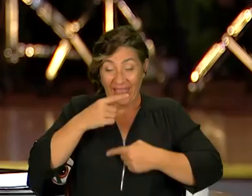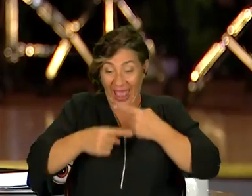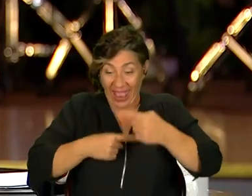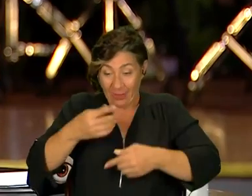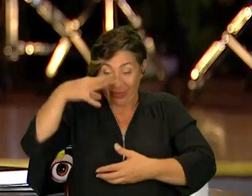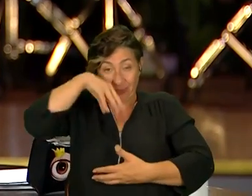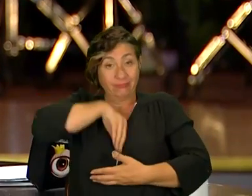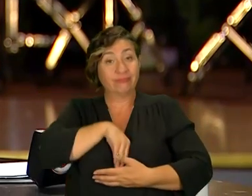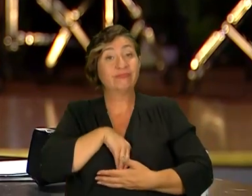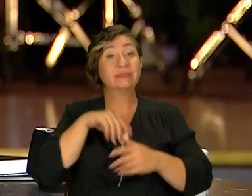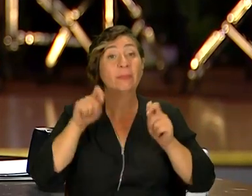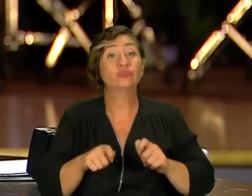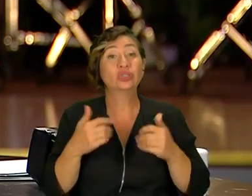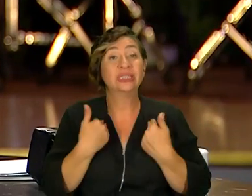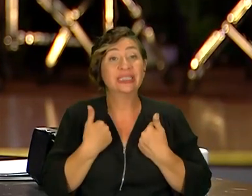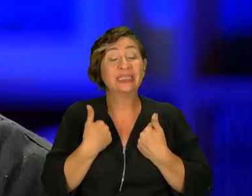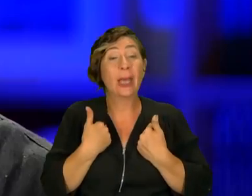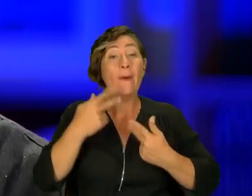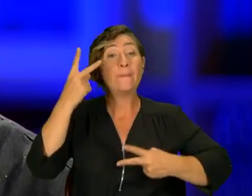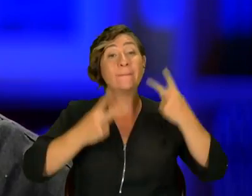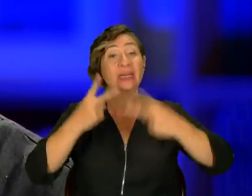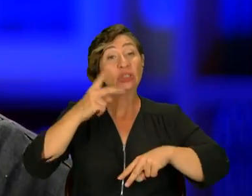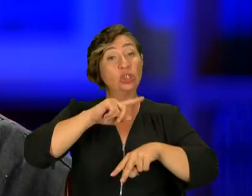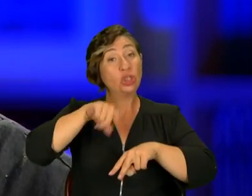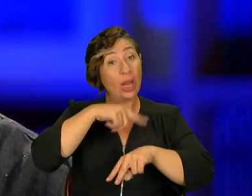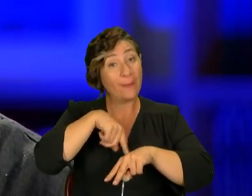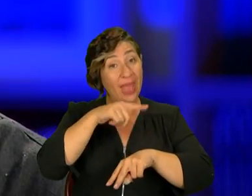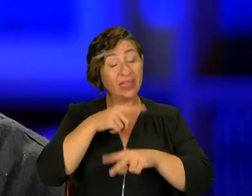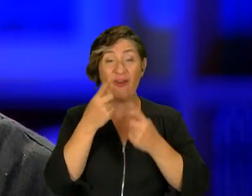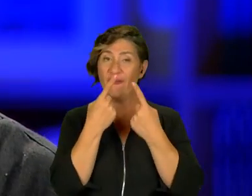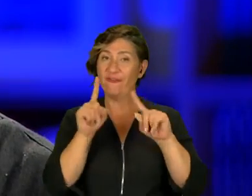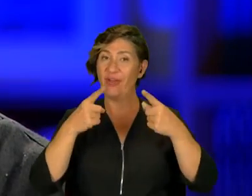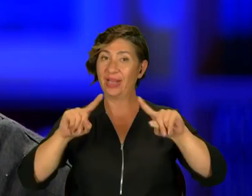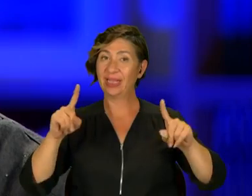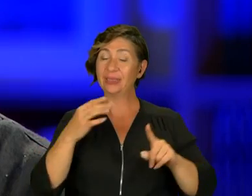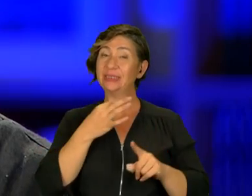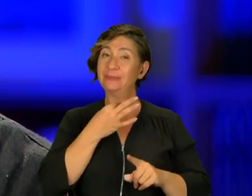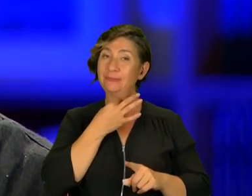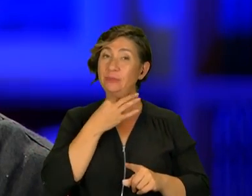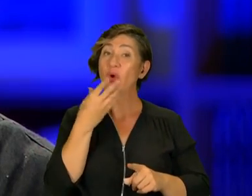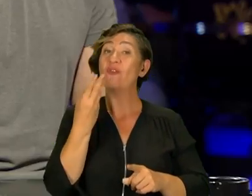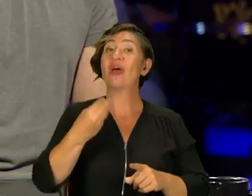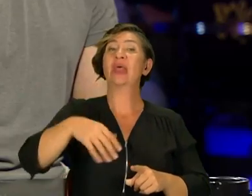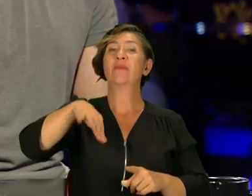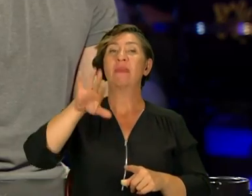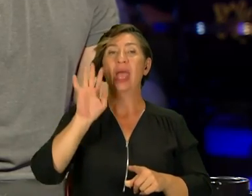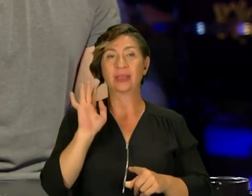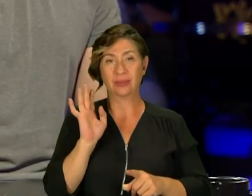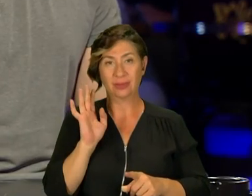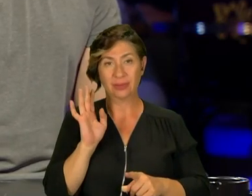genlerimize yerleştirmişiz. Belli dönemlerde farklılıklara müsamahası olmayan